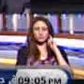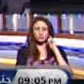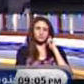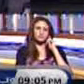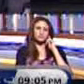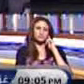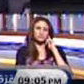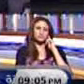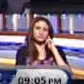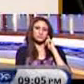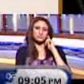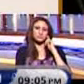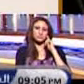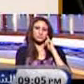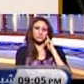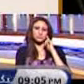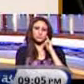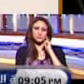قول شكوتك.